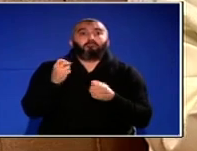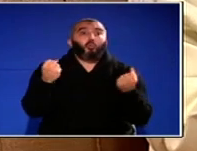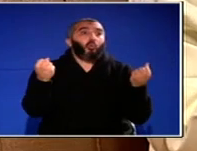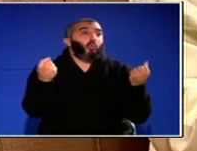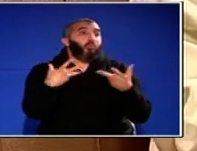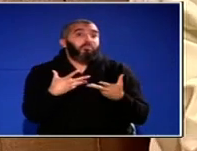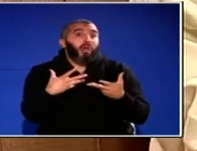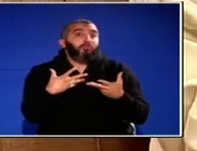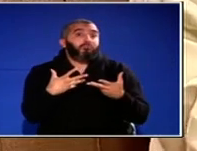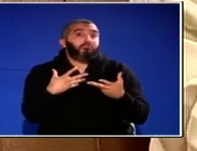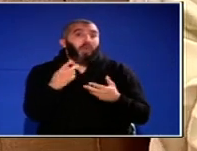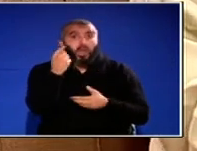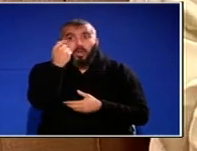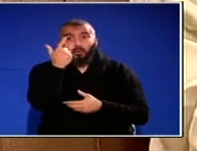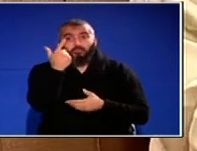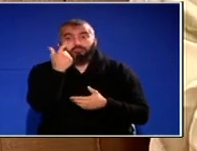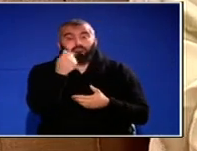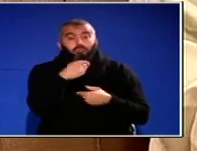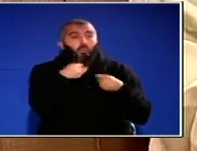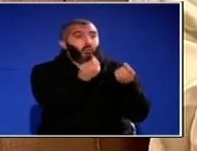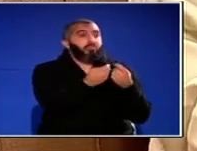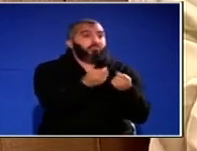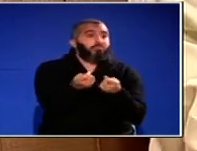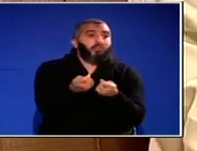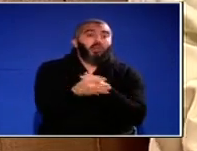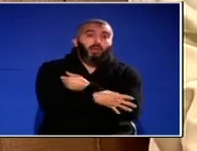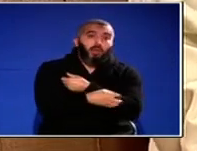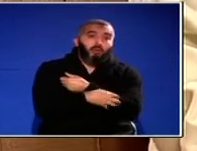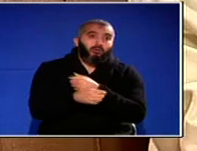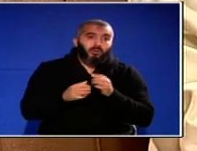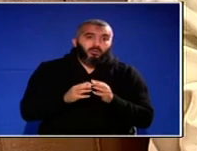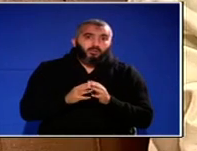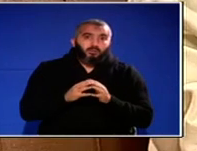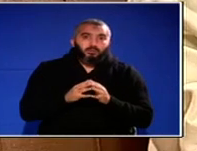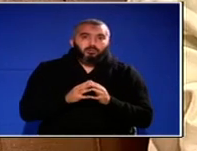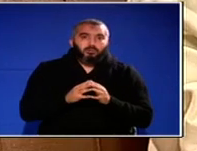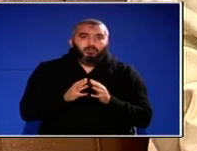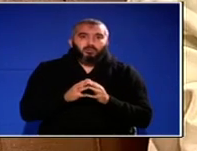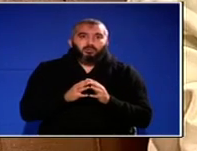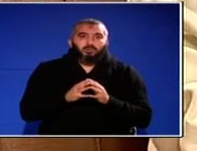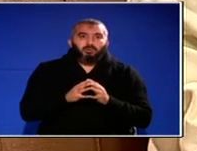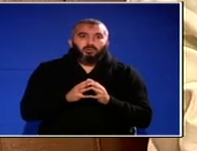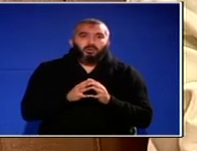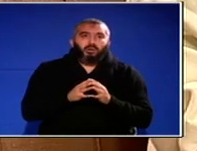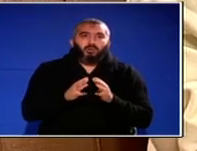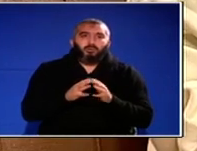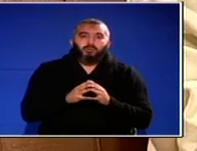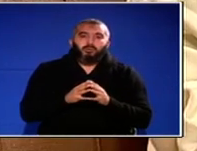أما قيمة الإنفاق الذي نقدمه إذا نحن حنثنا في